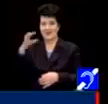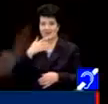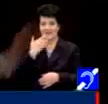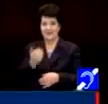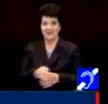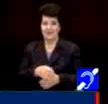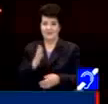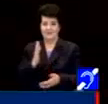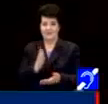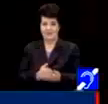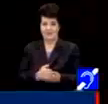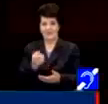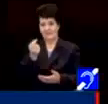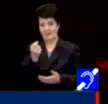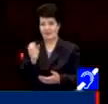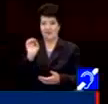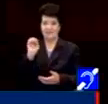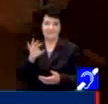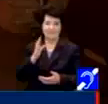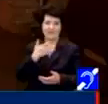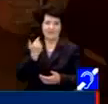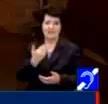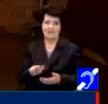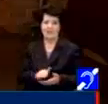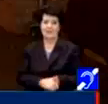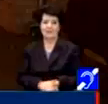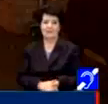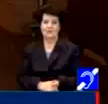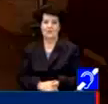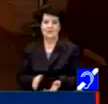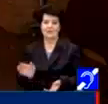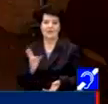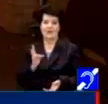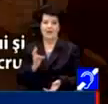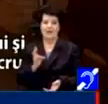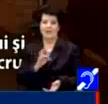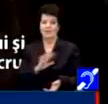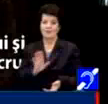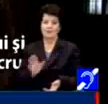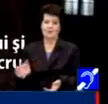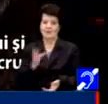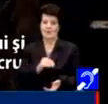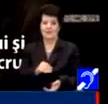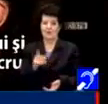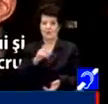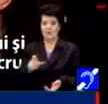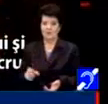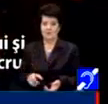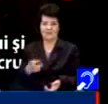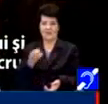Da, unii locuri sunt sigur luminate, altele îmi las dorit. Не все улицы освещены, это как бы дискомфорт